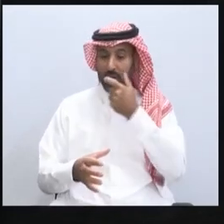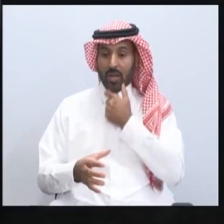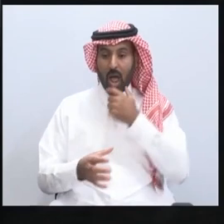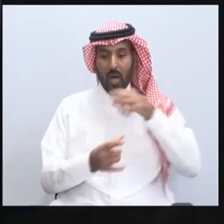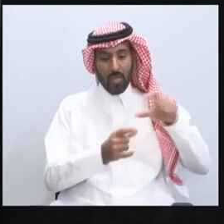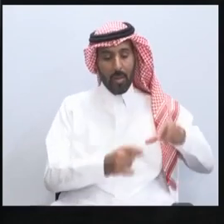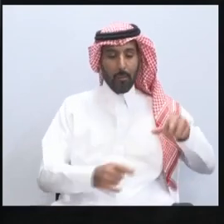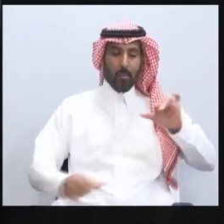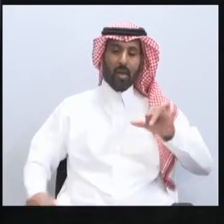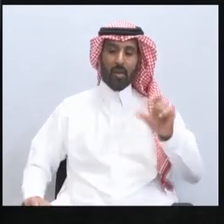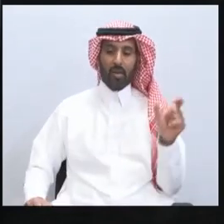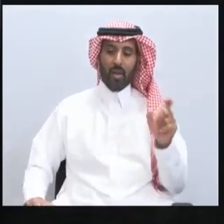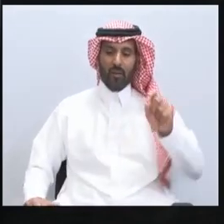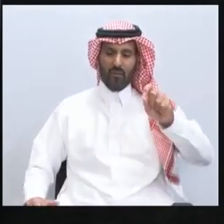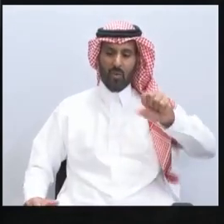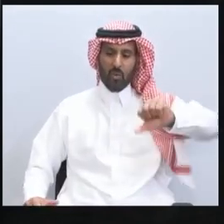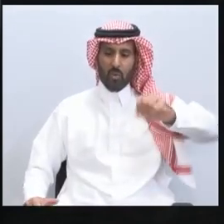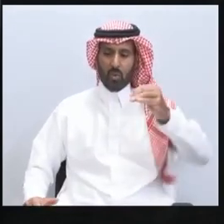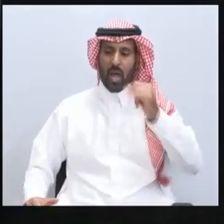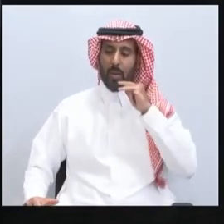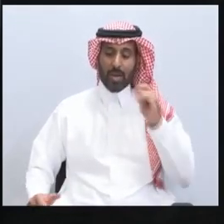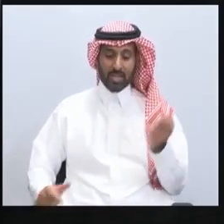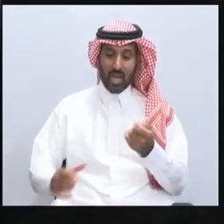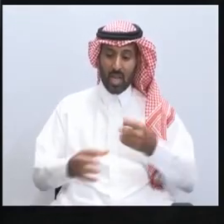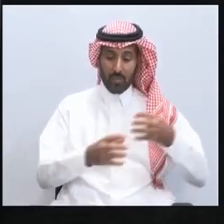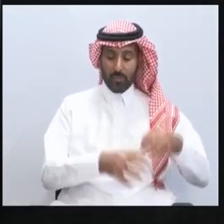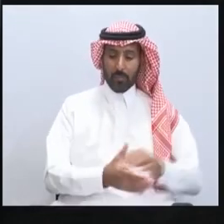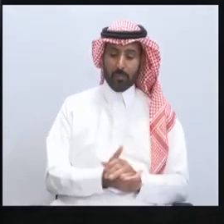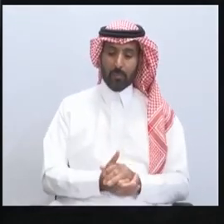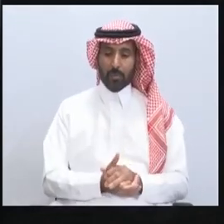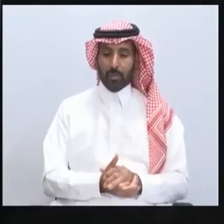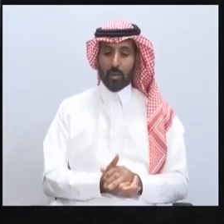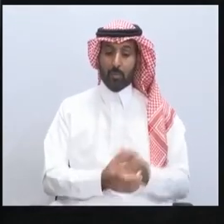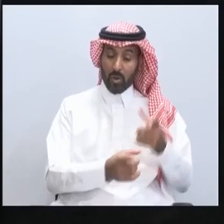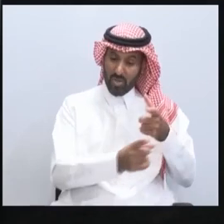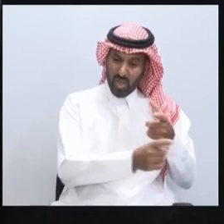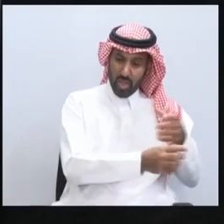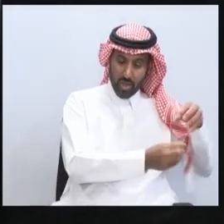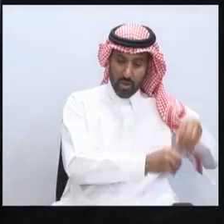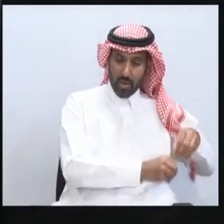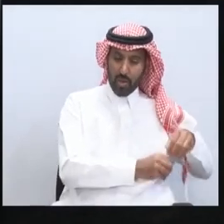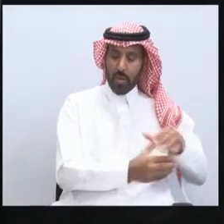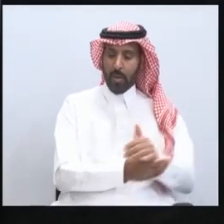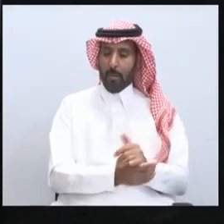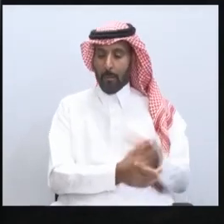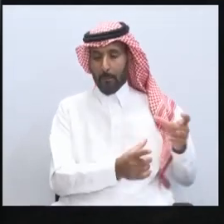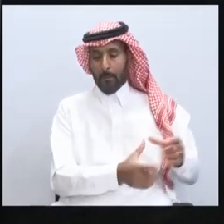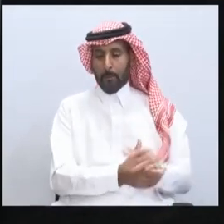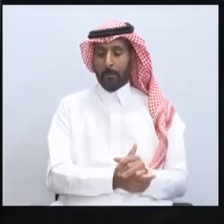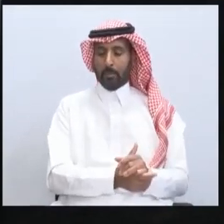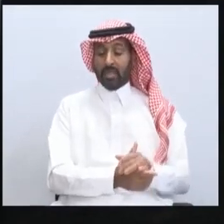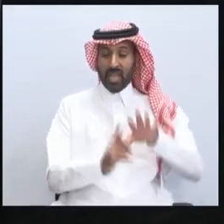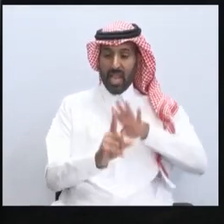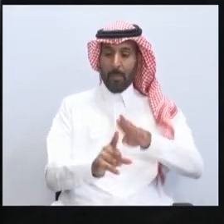منفو باسلحتهم وعتادهم وذخيرتهم ولكن الامام